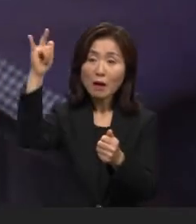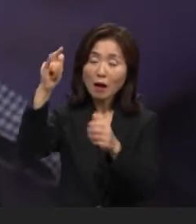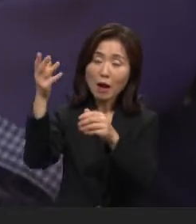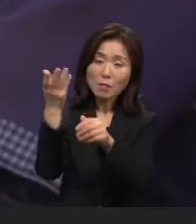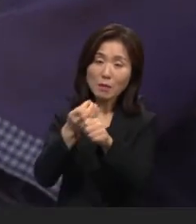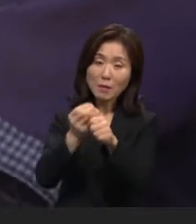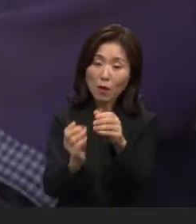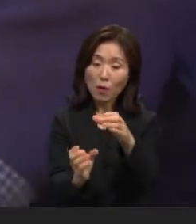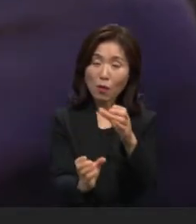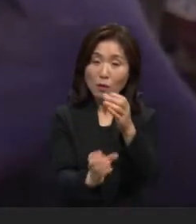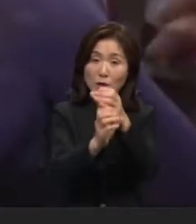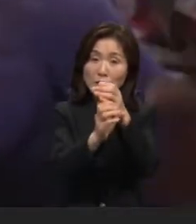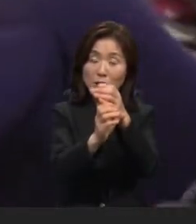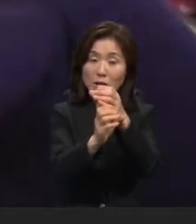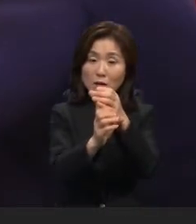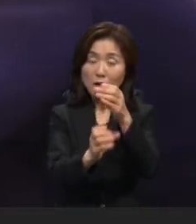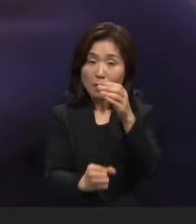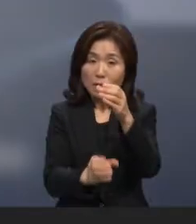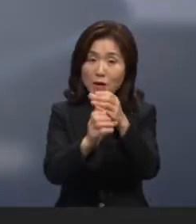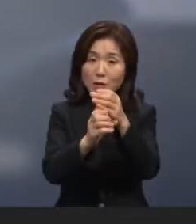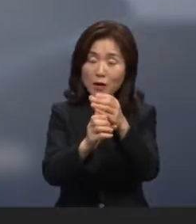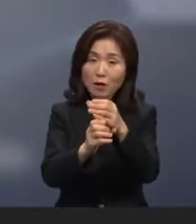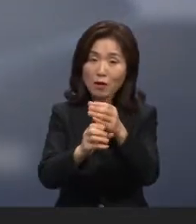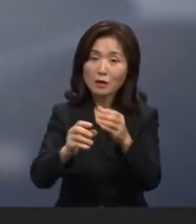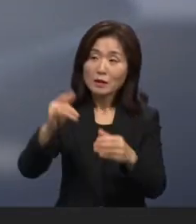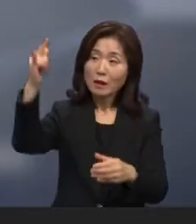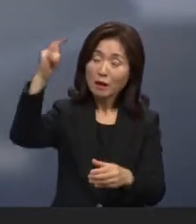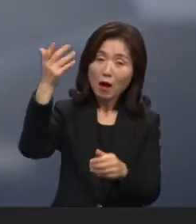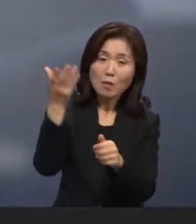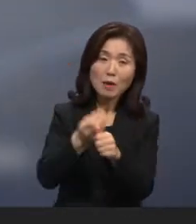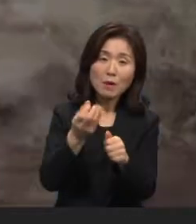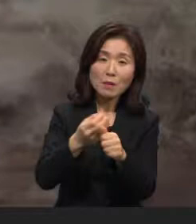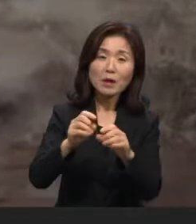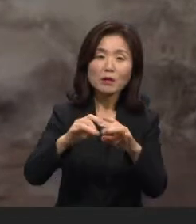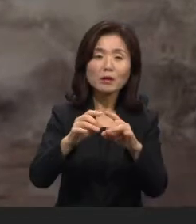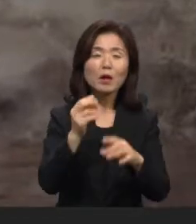배터리를 충전 장치에 꽂으면 태양광으로 전기가 충전됩니다.